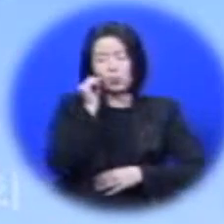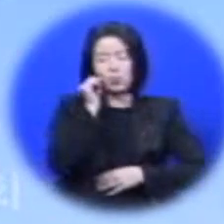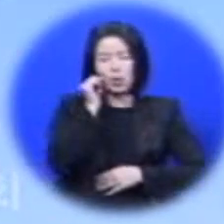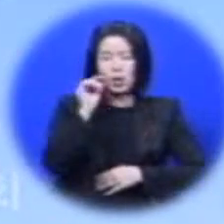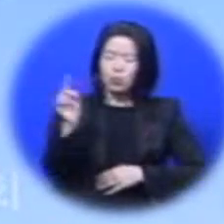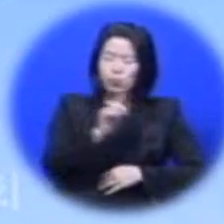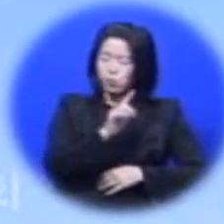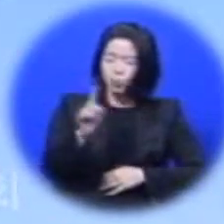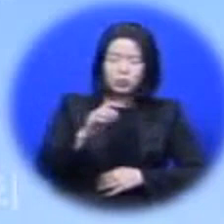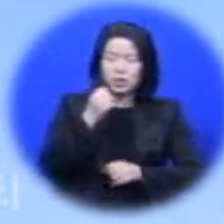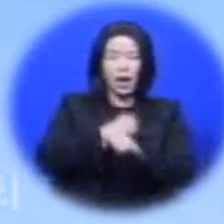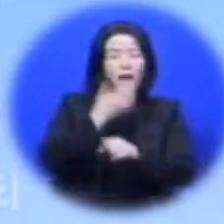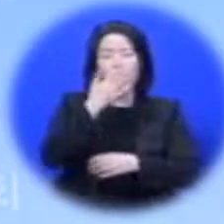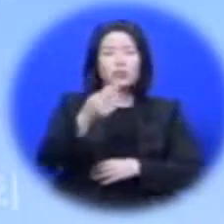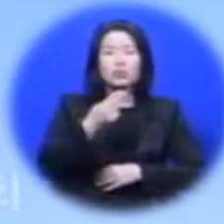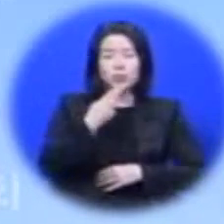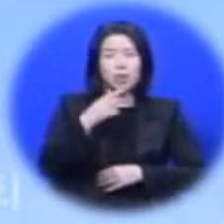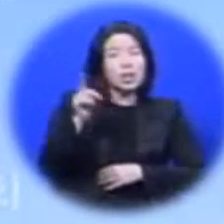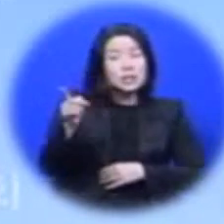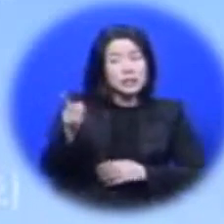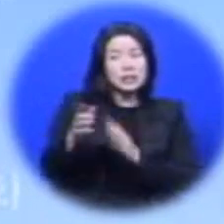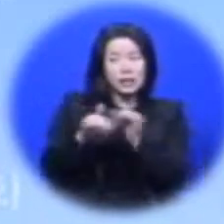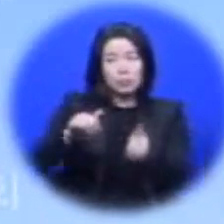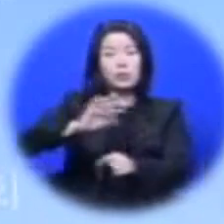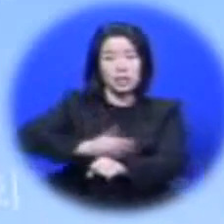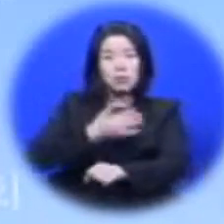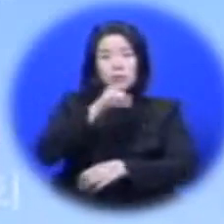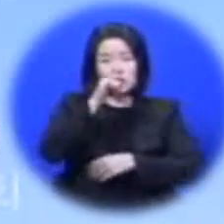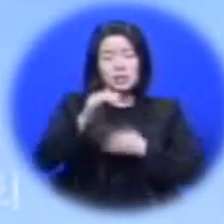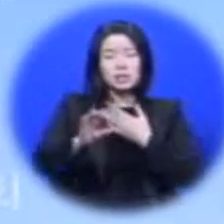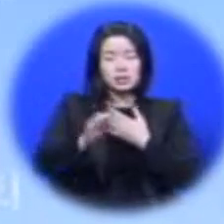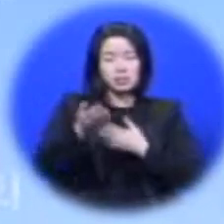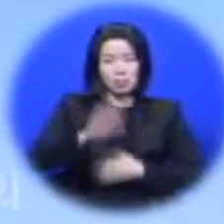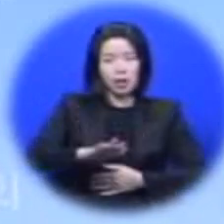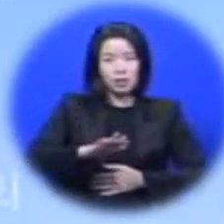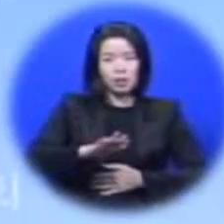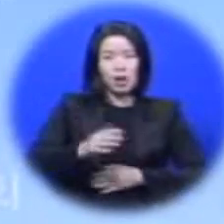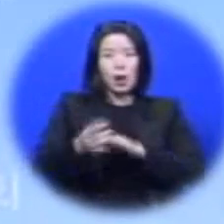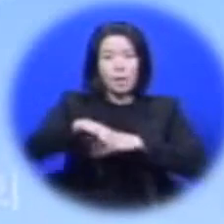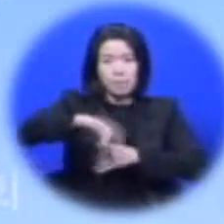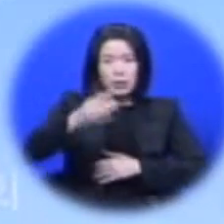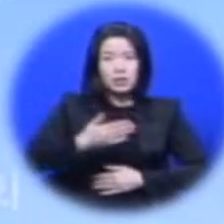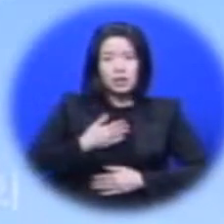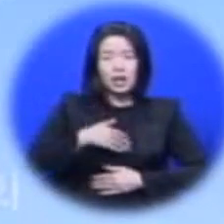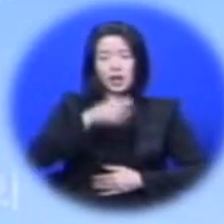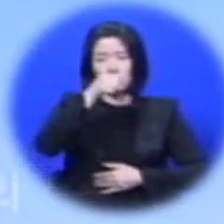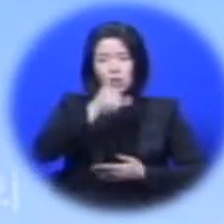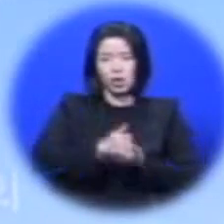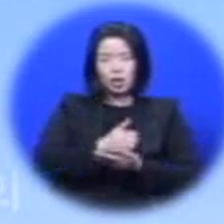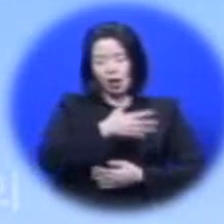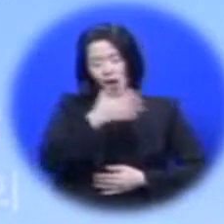도무지 할 수가 없습니다. 그도 잘못했지만 우선 내 죄가 엄청나게 큰 거려.